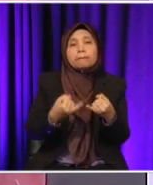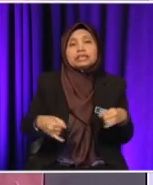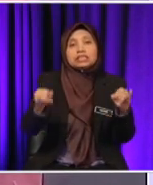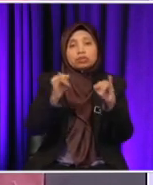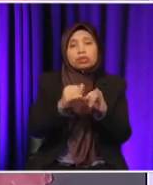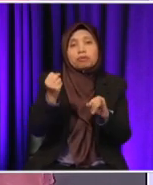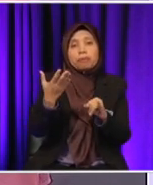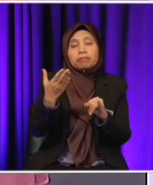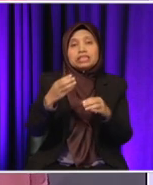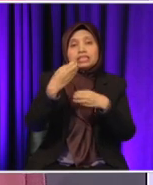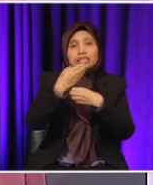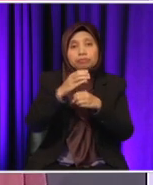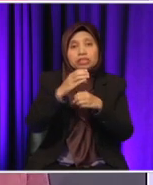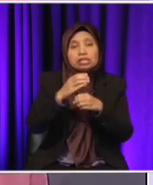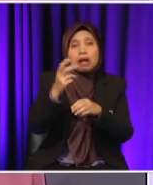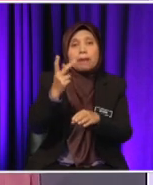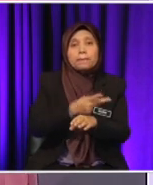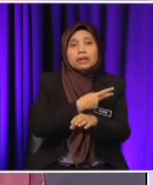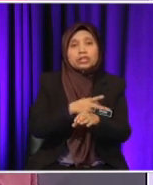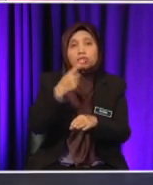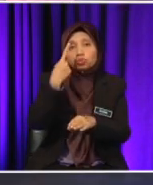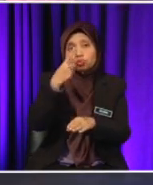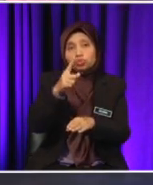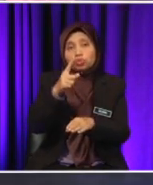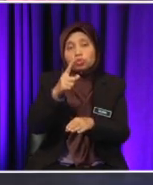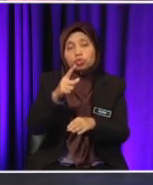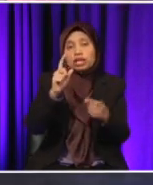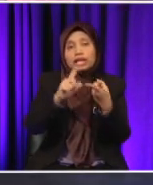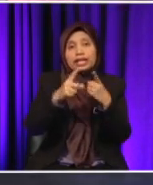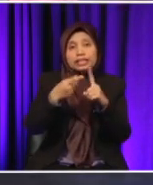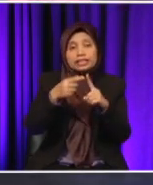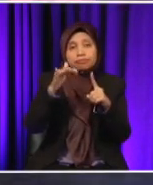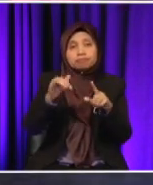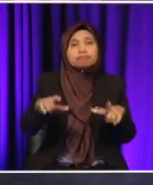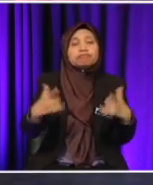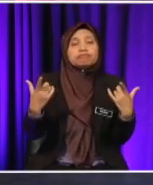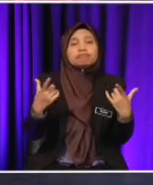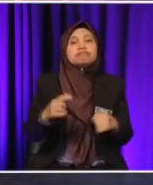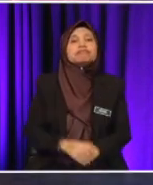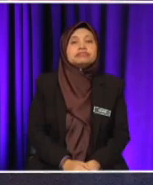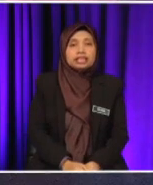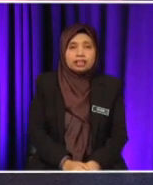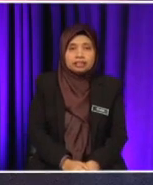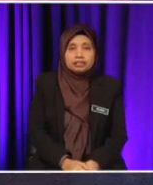Cipta satu pantun untuk anak-anak yang lain sebagai contoh